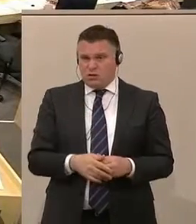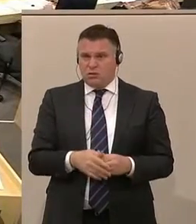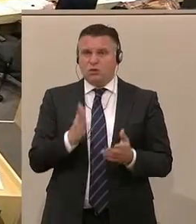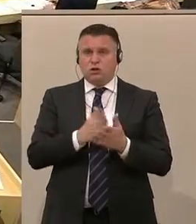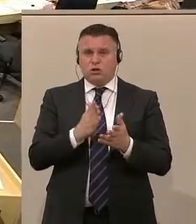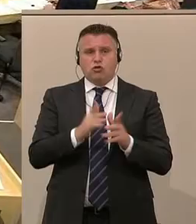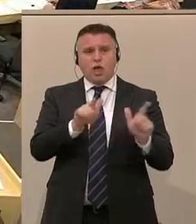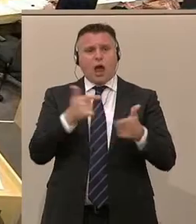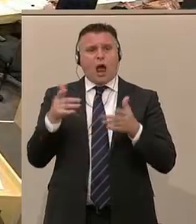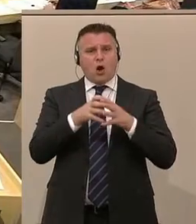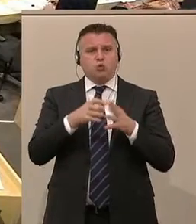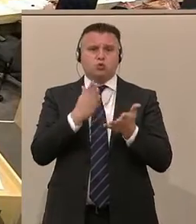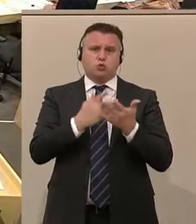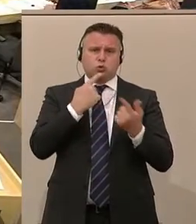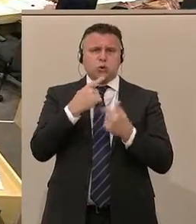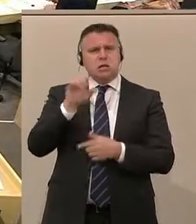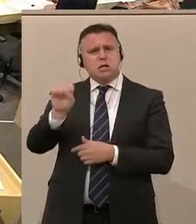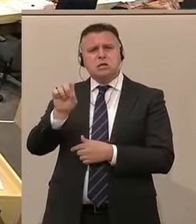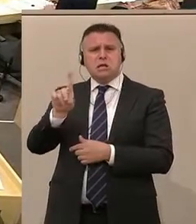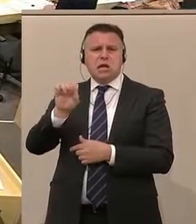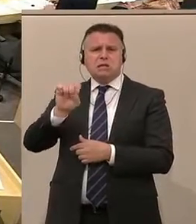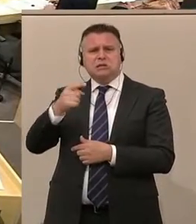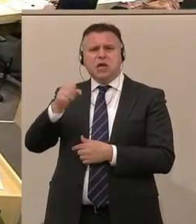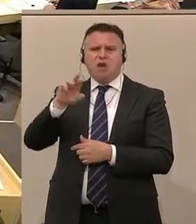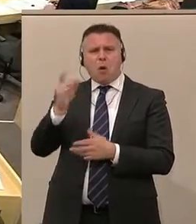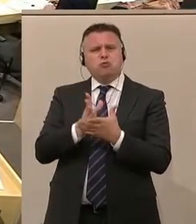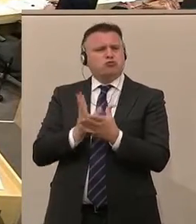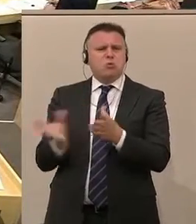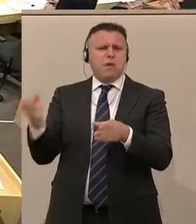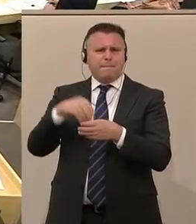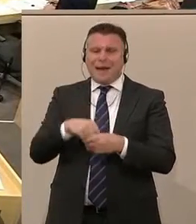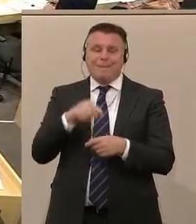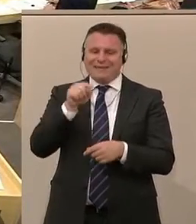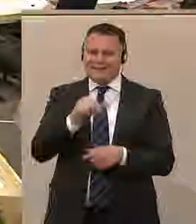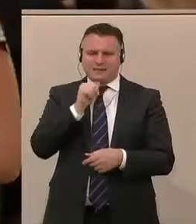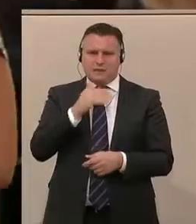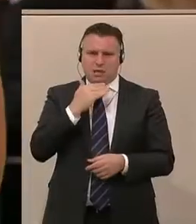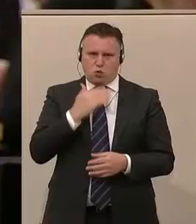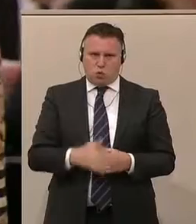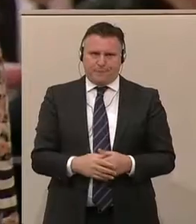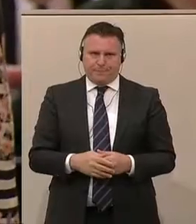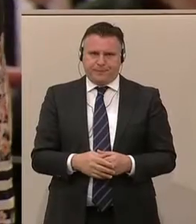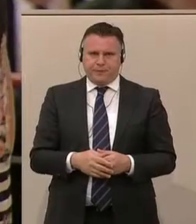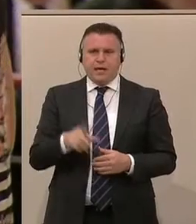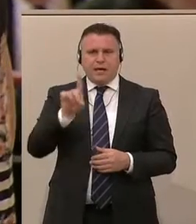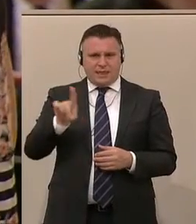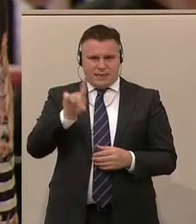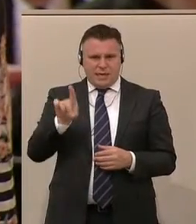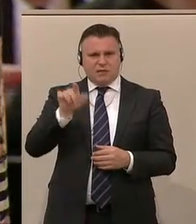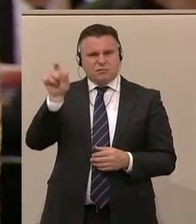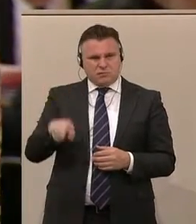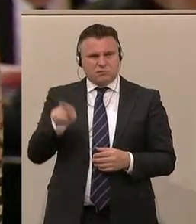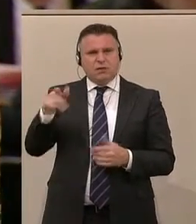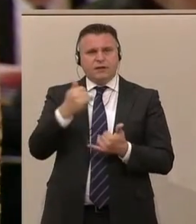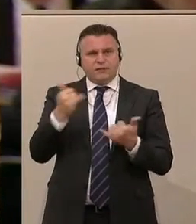Ausschuss gesagt worden, naja, die DSGVO ist irgendwie eh immer mitgemeint, aber das reicht nicht aus. Die DSGVO sieht eine